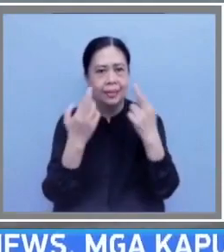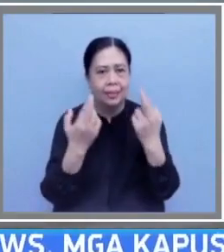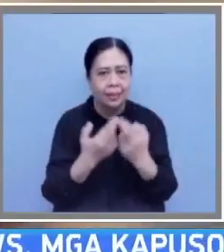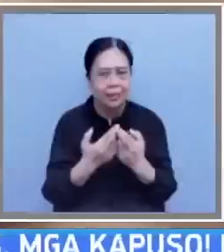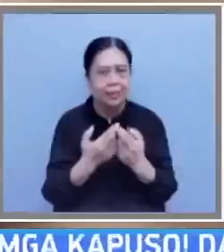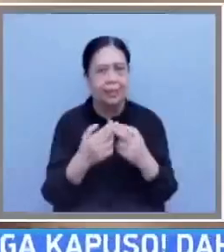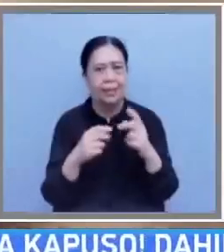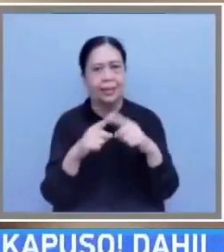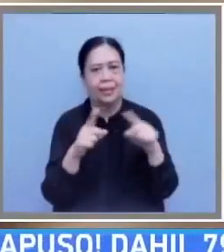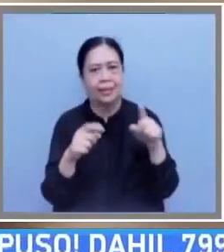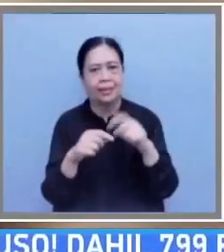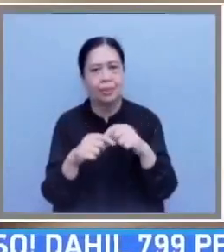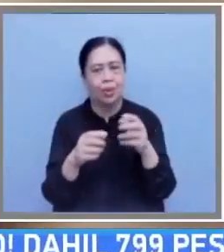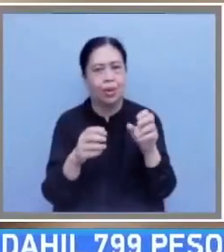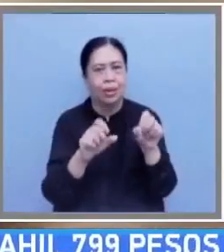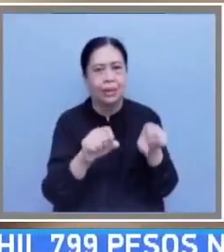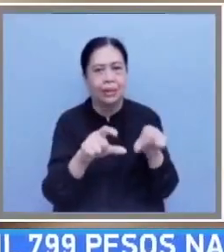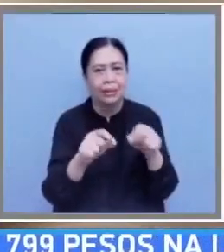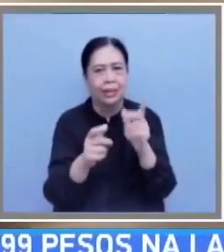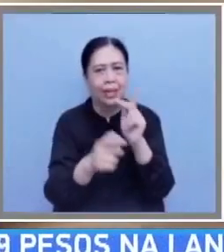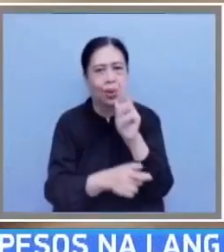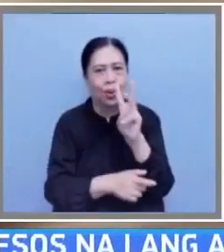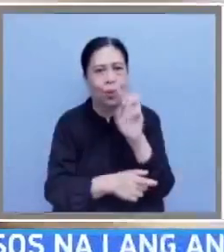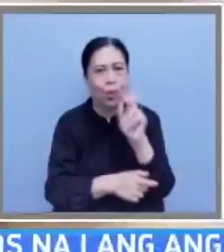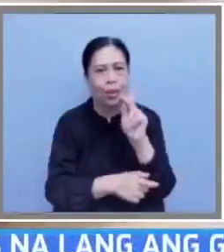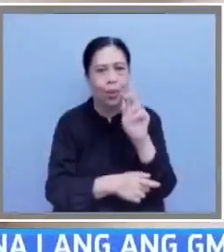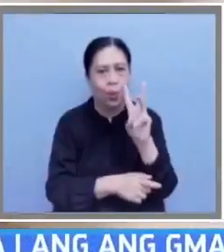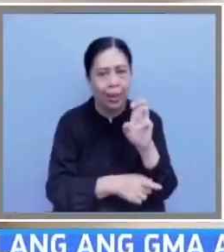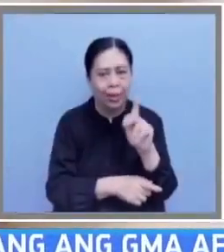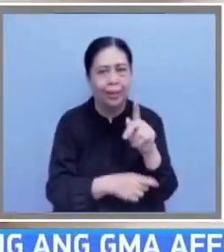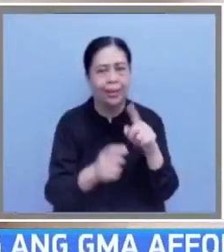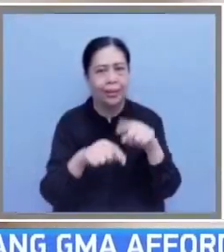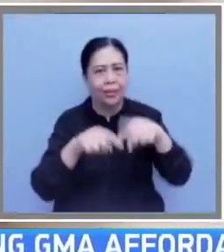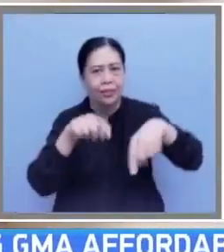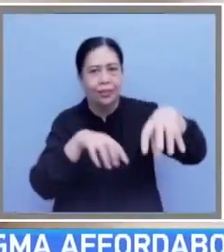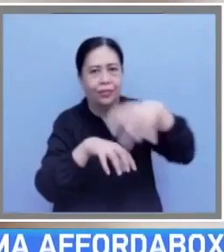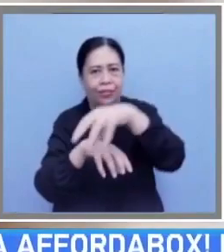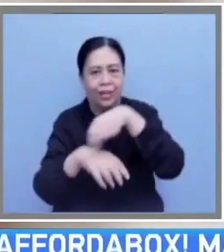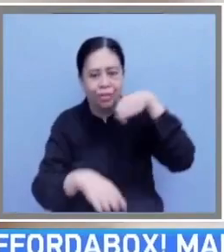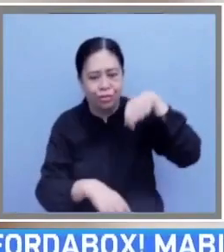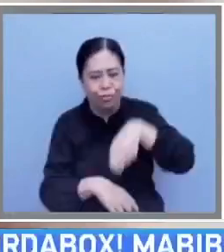kwekkwek sa kanilang lugar sa dasmarias Cavite niya yung mga